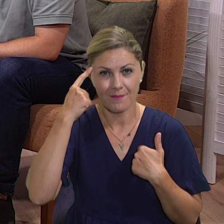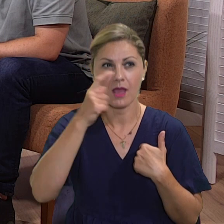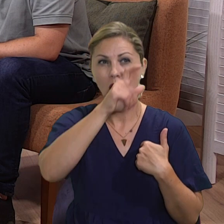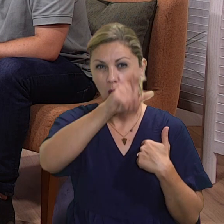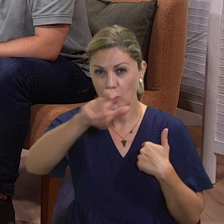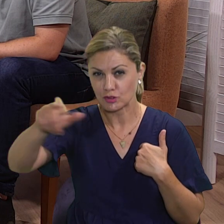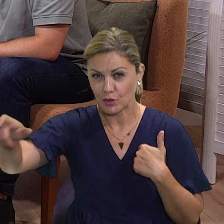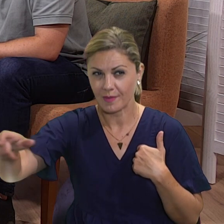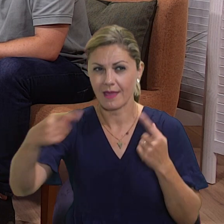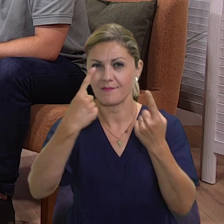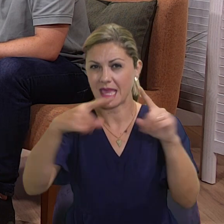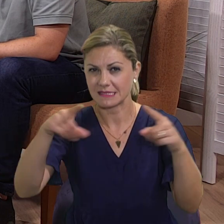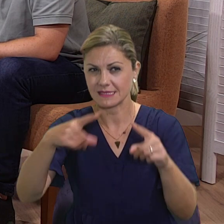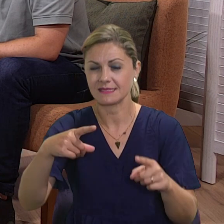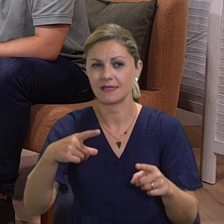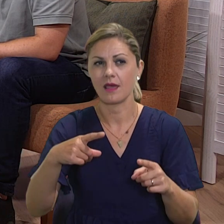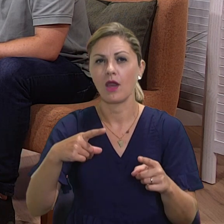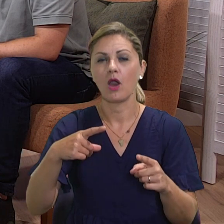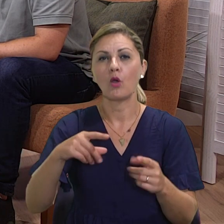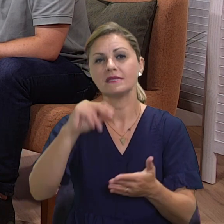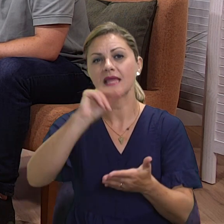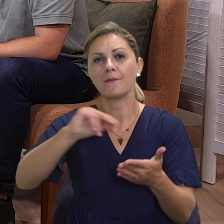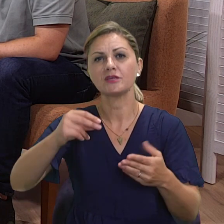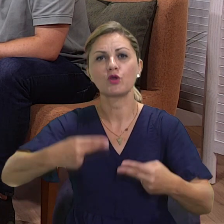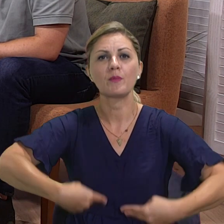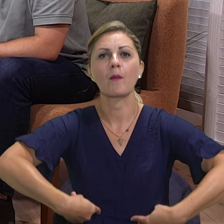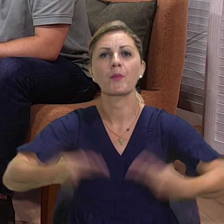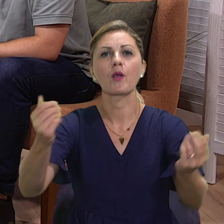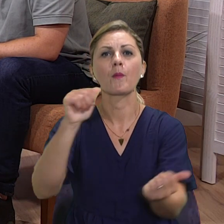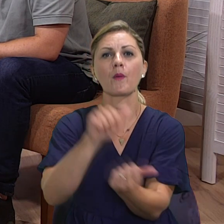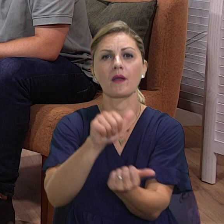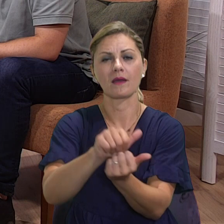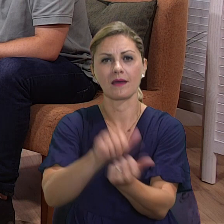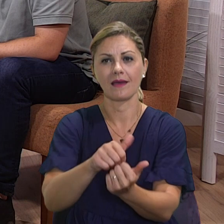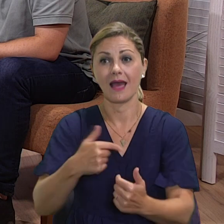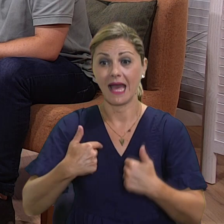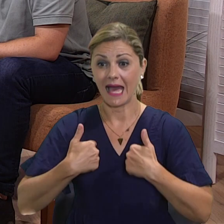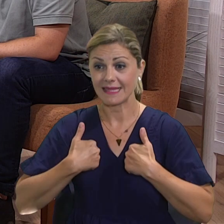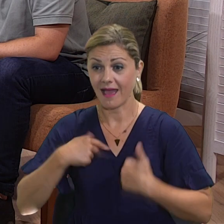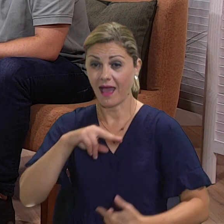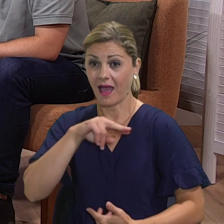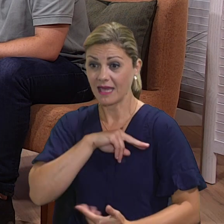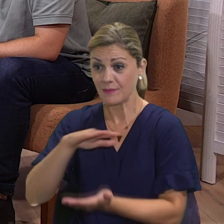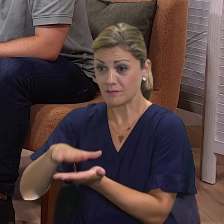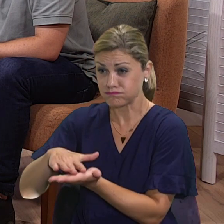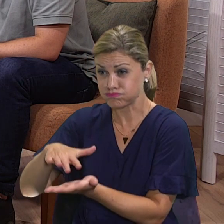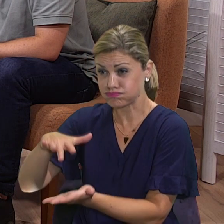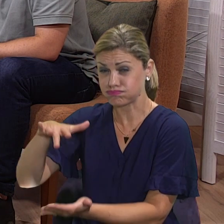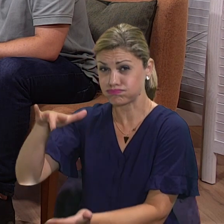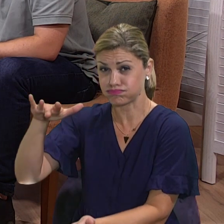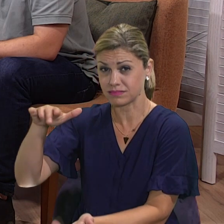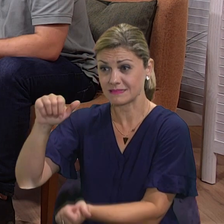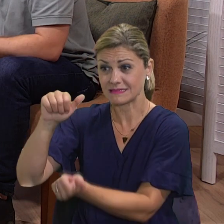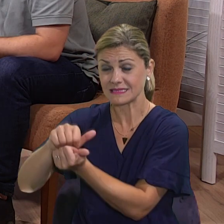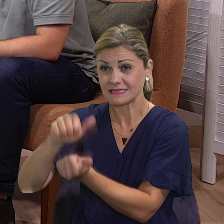što napiše, odmah se objavi. A ja imam toga, mogli bi ovdje napuniti vaš studio i ne znam, će ikad to ugledati